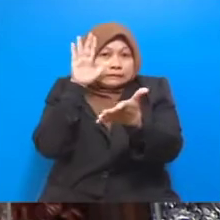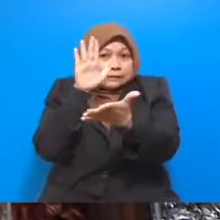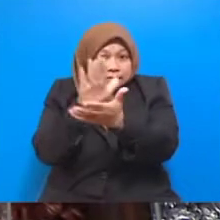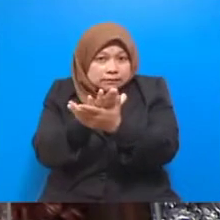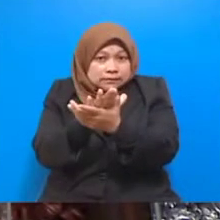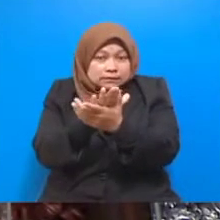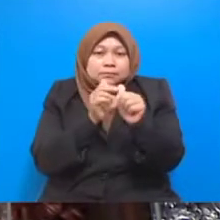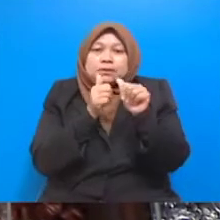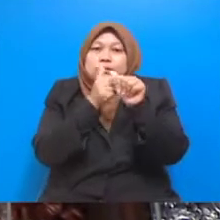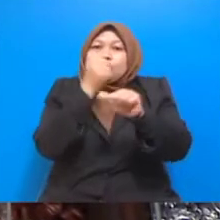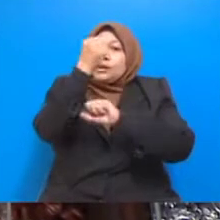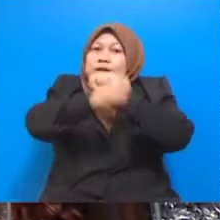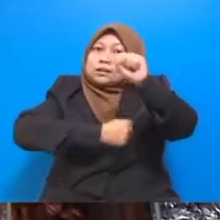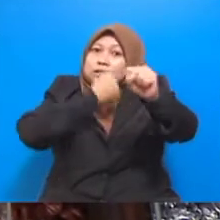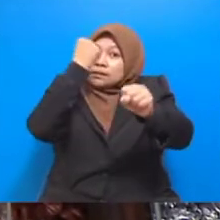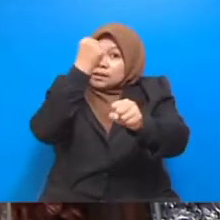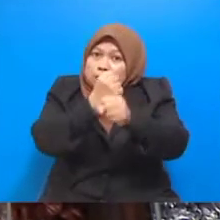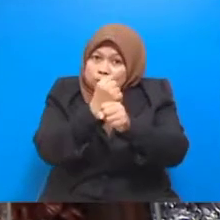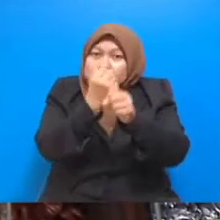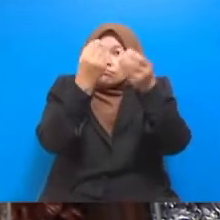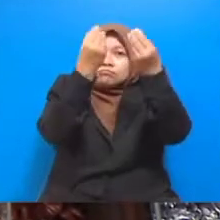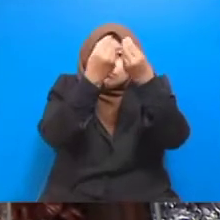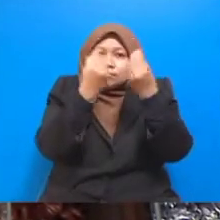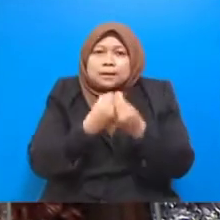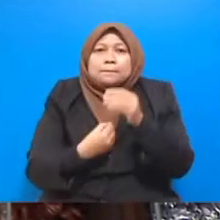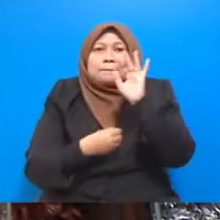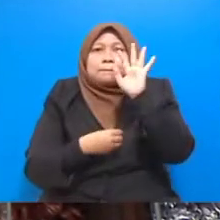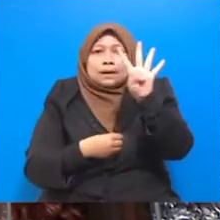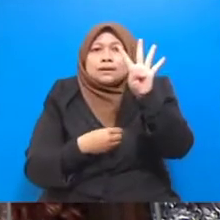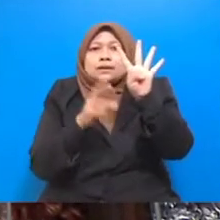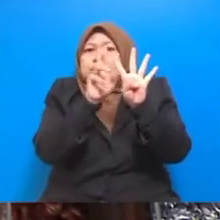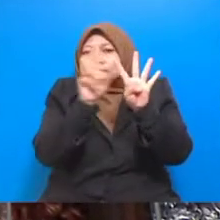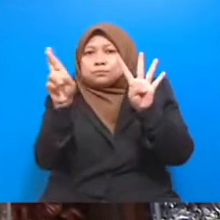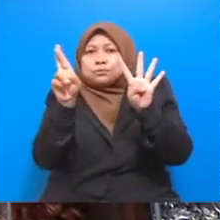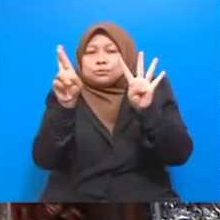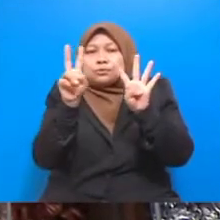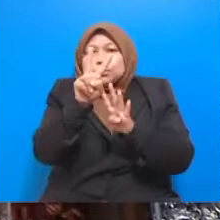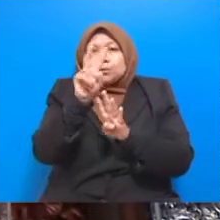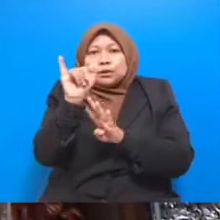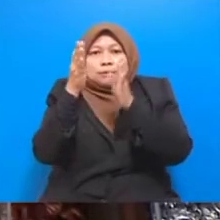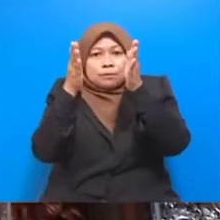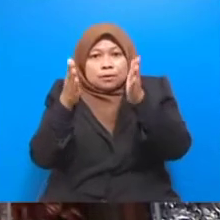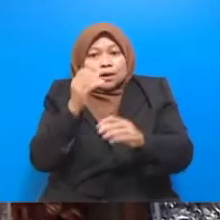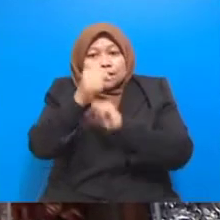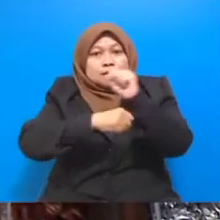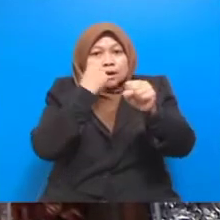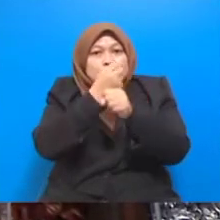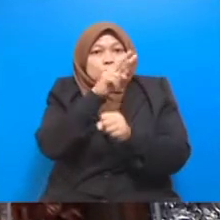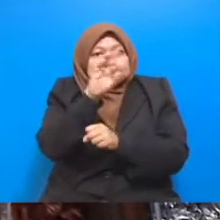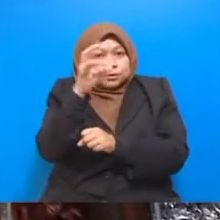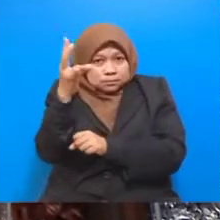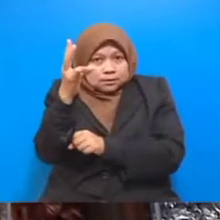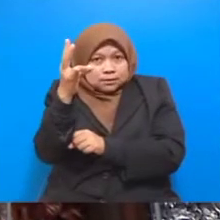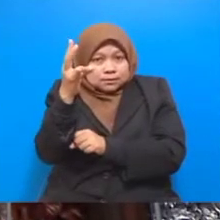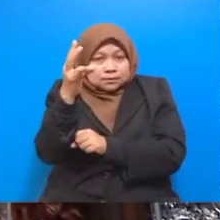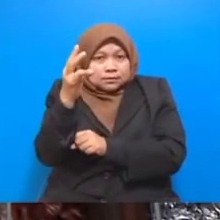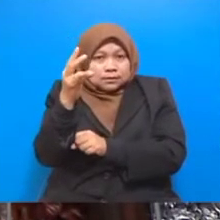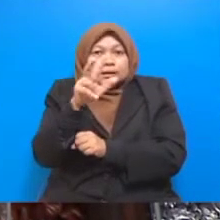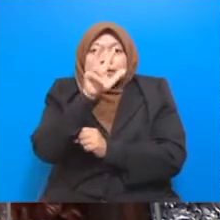mengikut tahun-tahun adalah 4026 orang pada tahun 2017